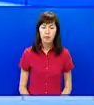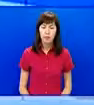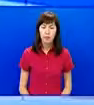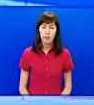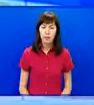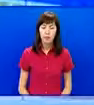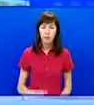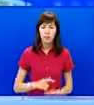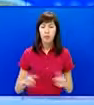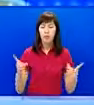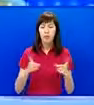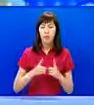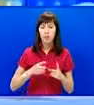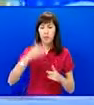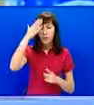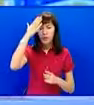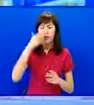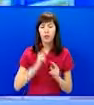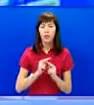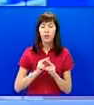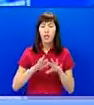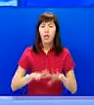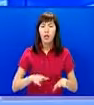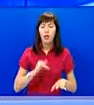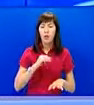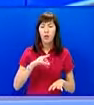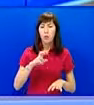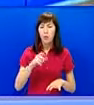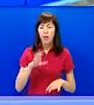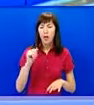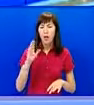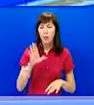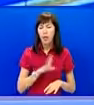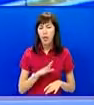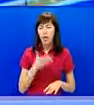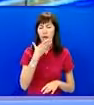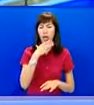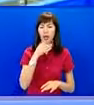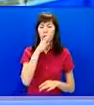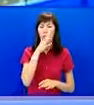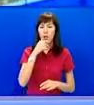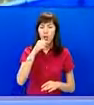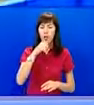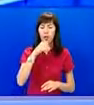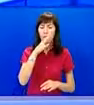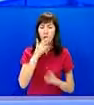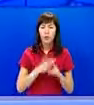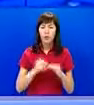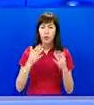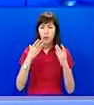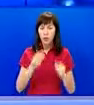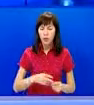До скорой встречи лета. Так воспитанники детского сада Улпатай попрощались с самым красивым сезоном года. На сегодняшний